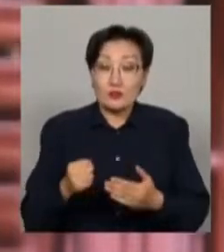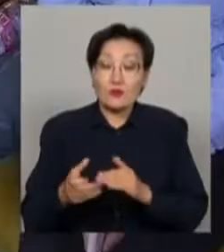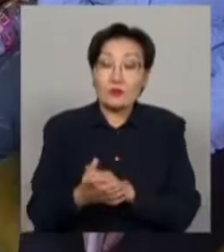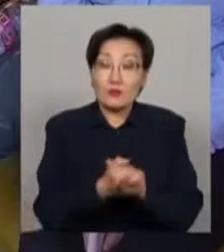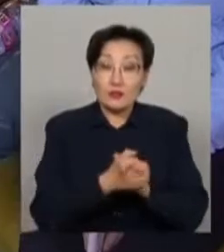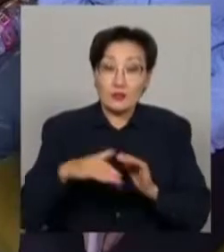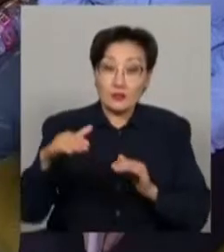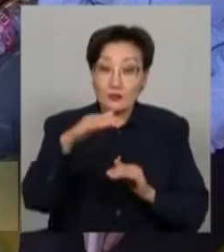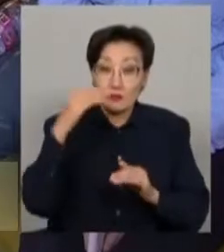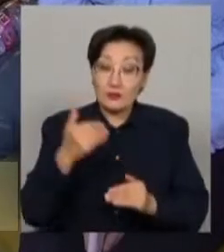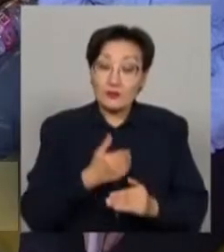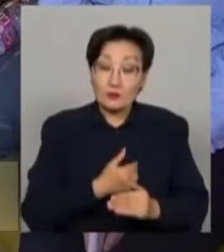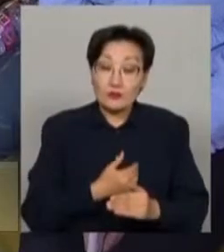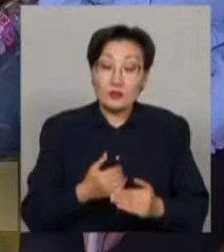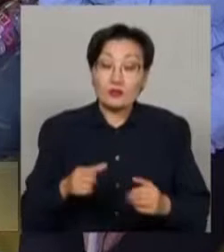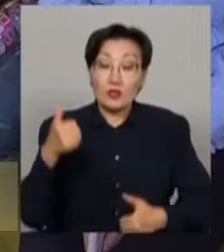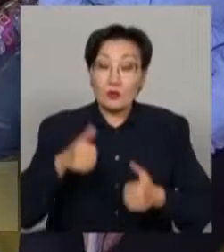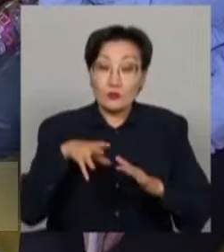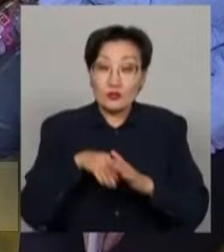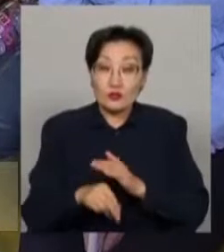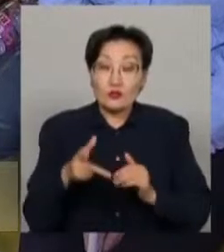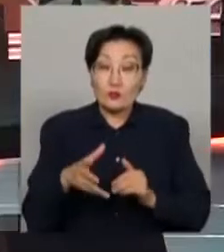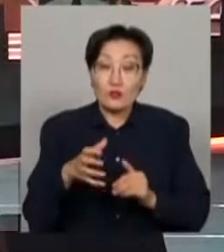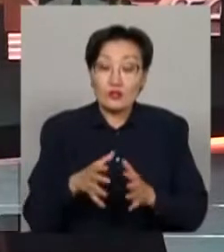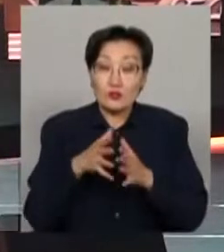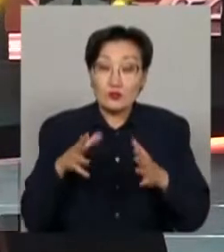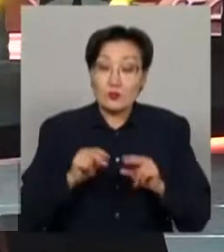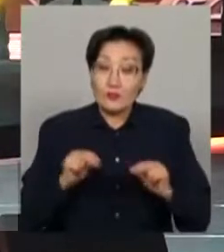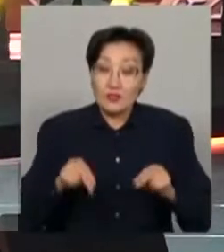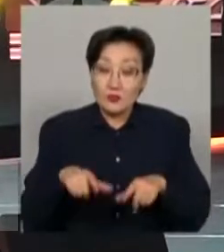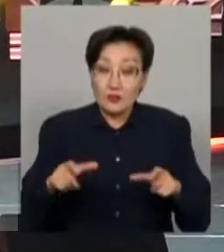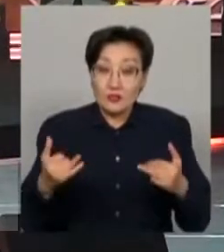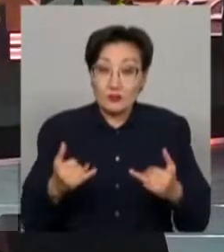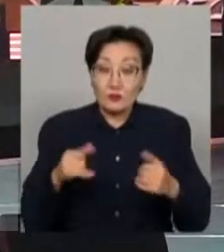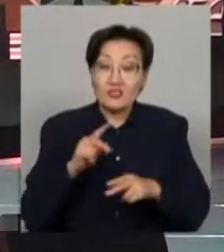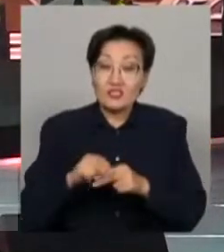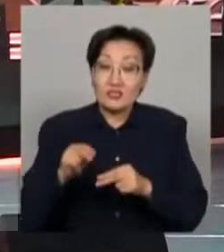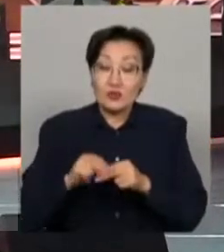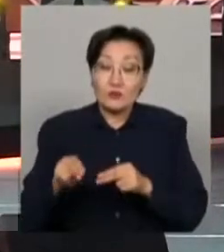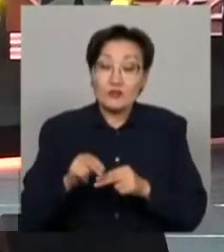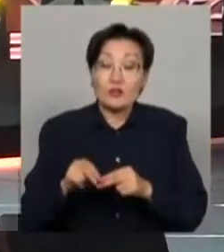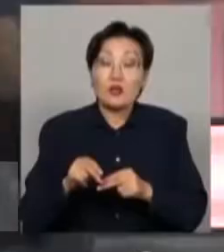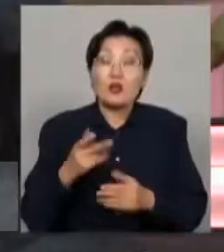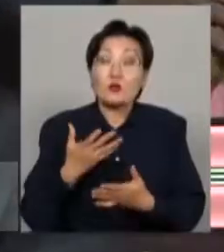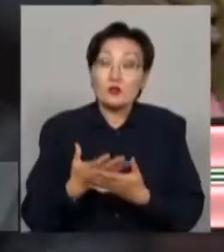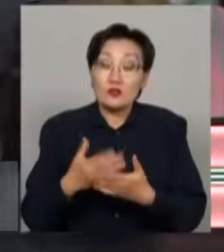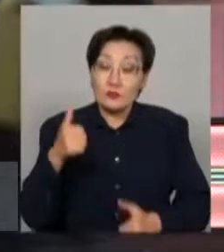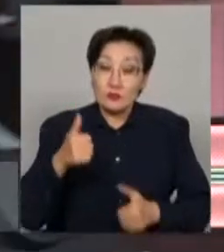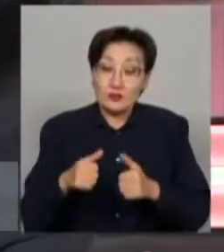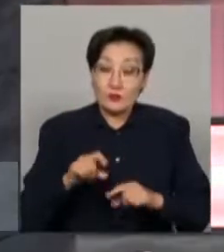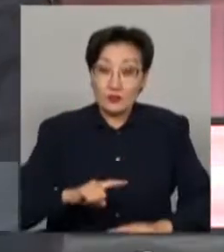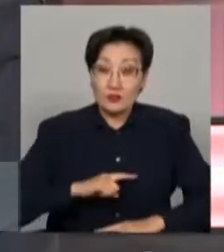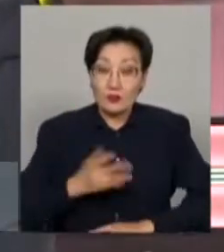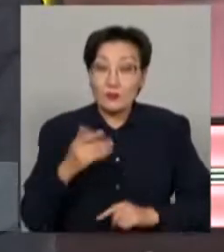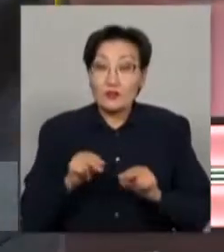тілеймін. Байқау аясында 3500-ден аса педагог заманауи білім беру дағдысын танытып, сынға түскен еді. Ақты сынға